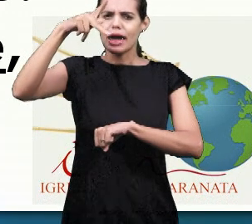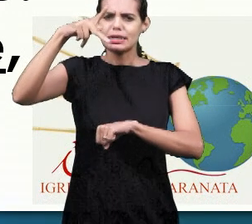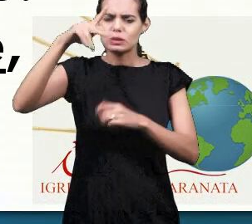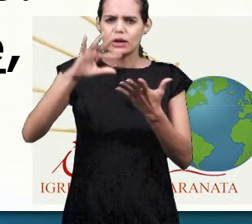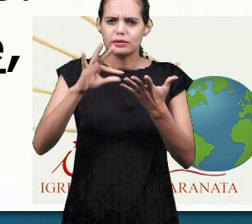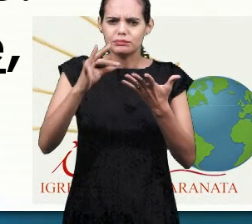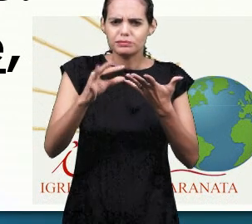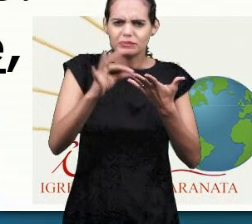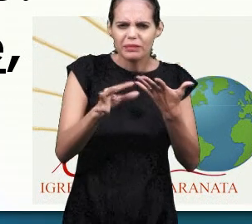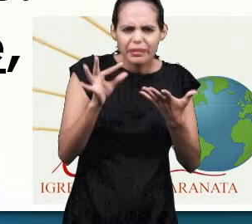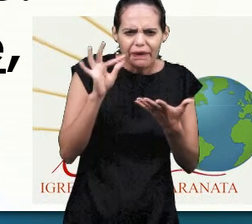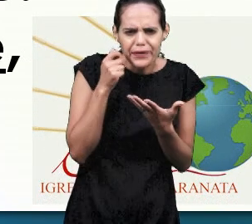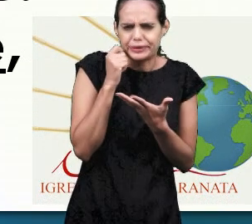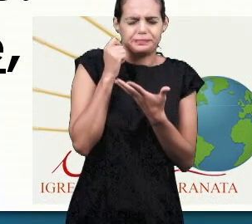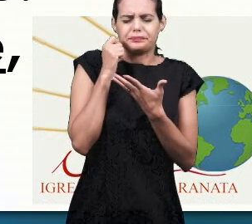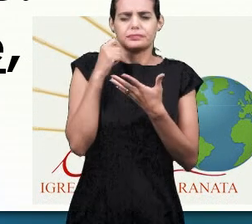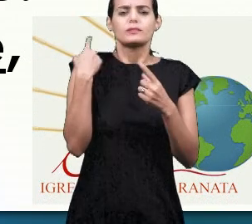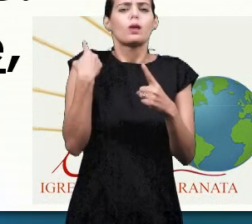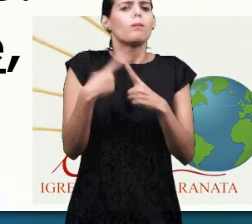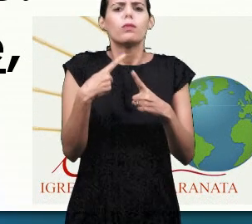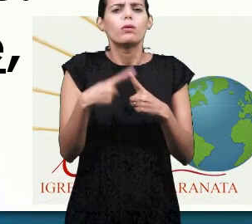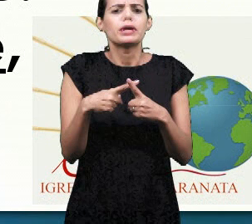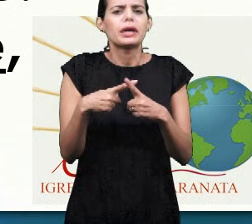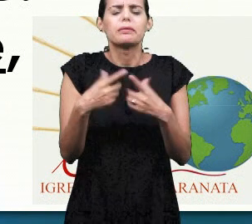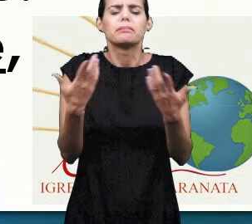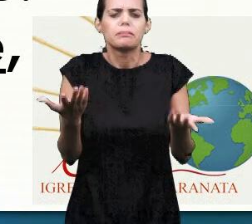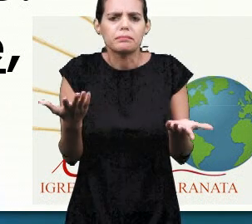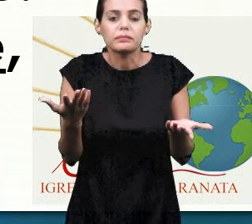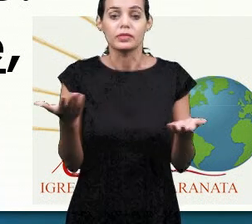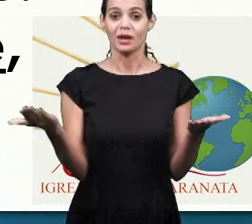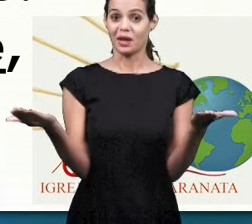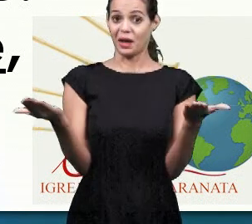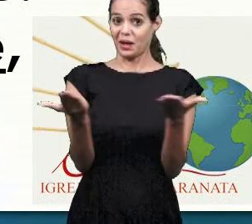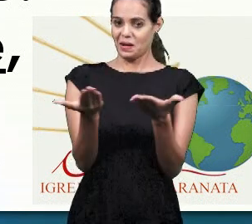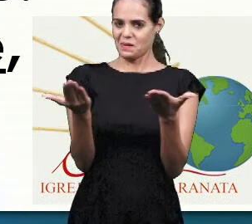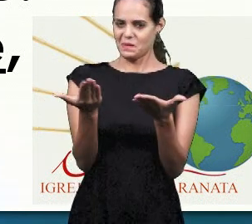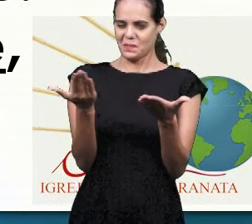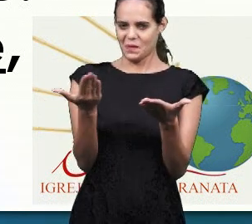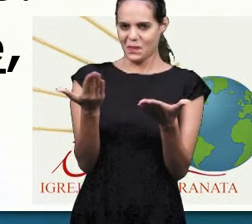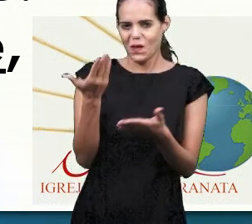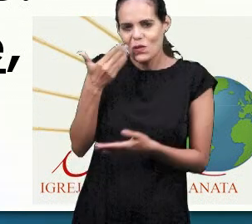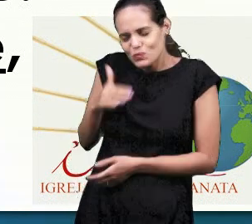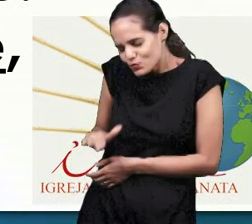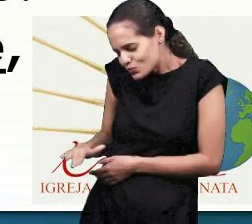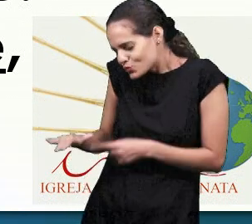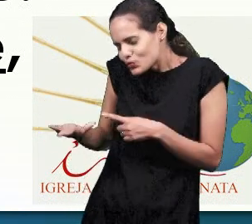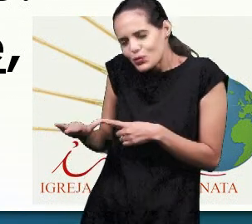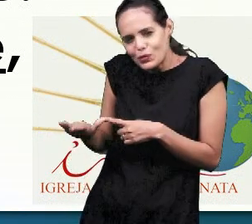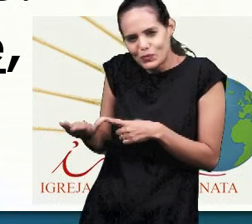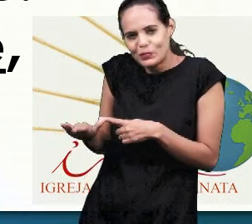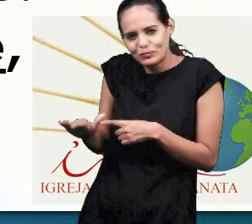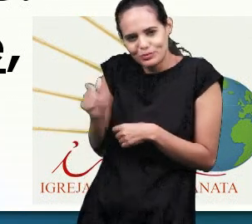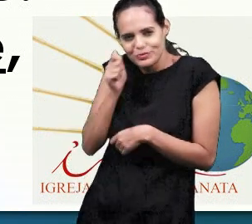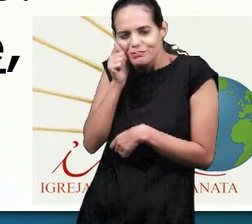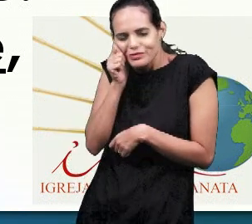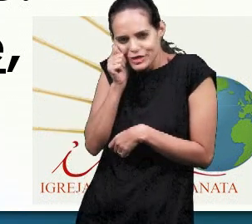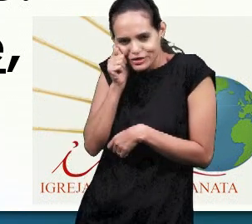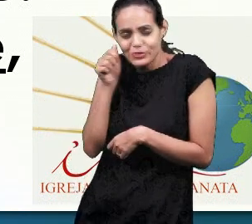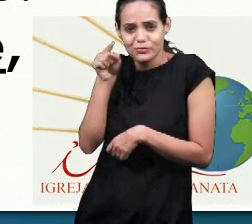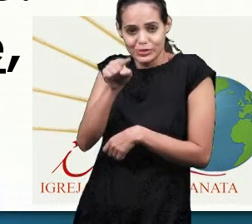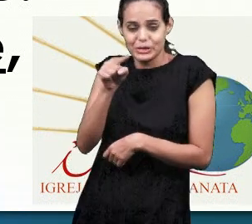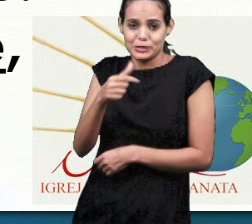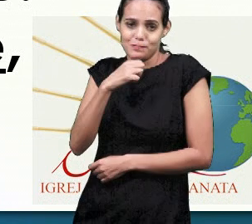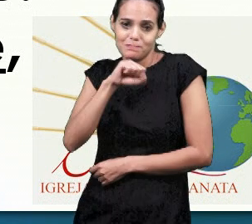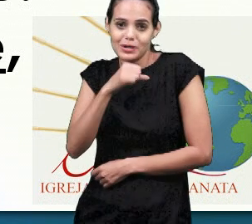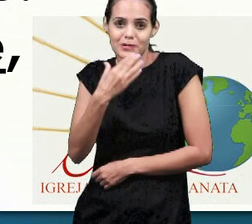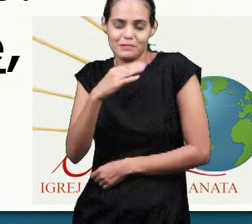La prochaine se trouve pour les petits, pour les tout petits. Là, vous allez travailler, vous, les parents, vous allez travailler